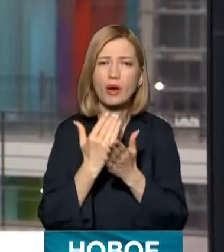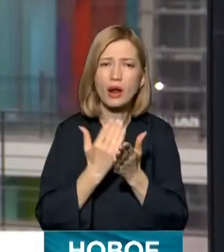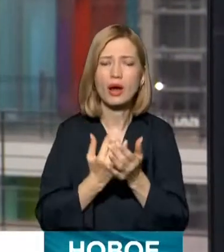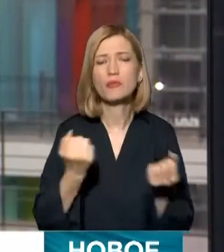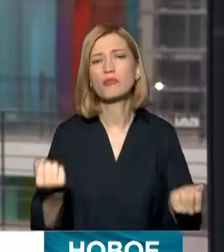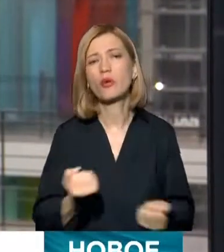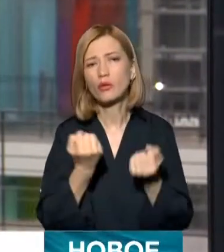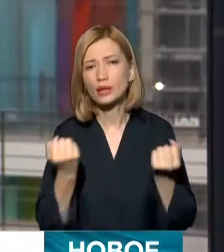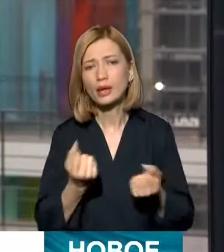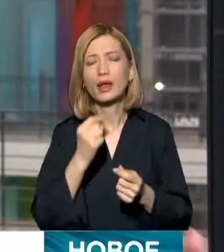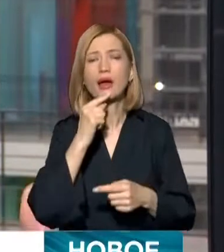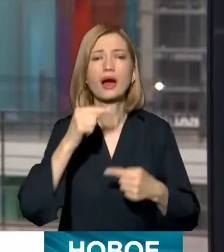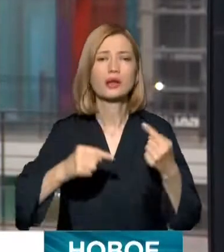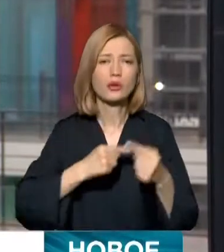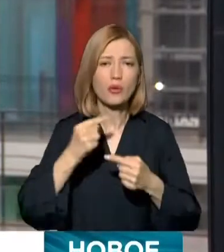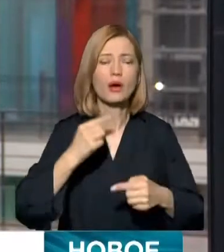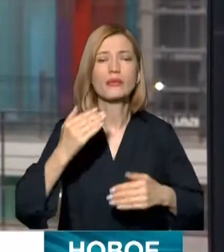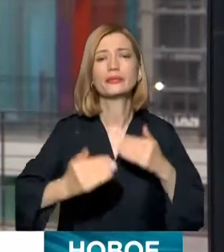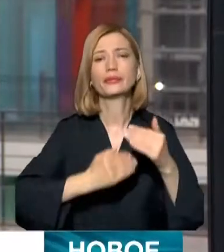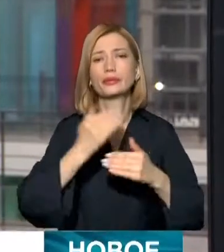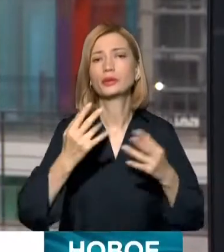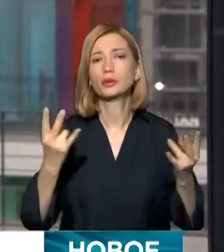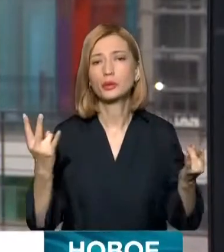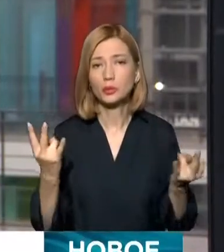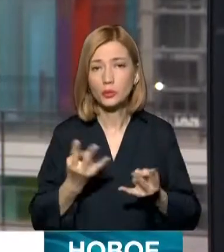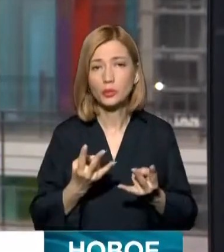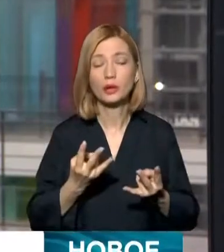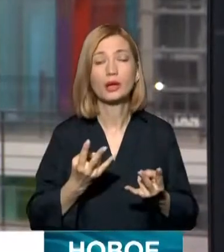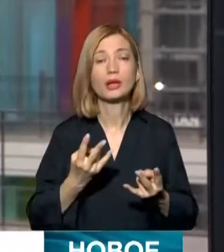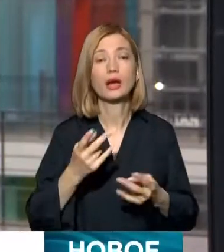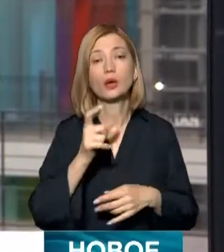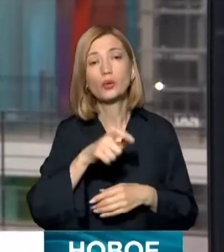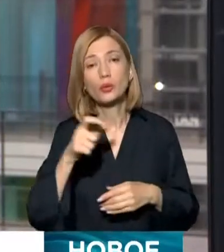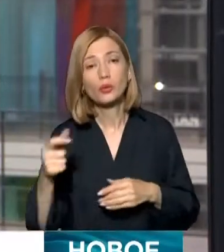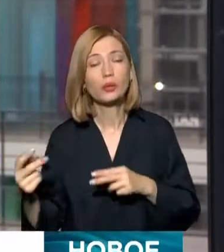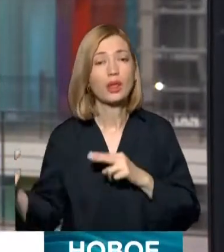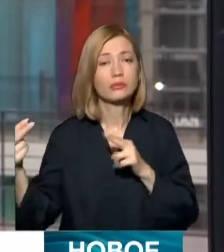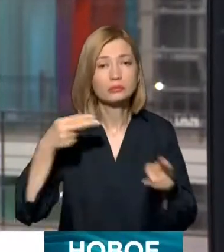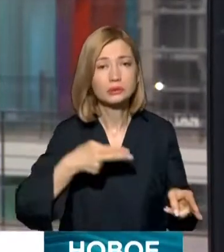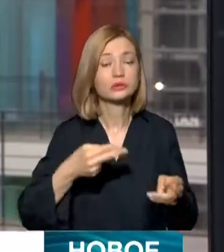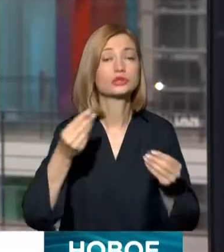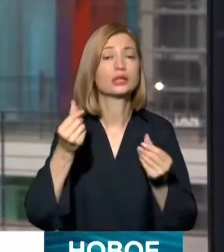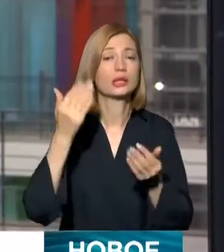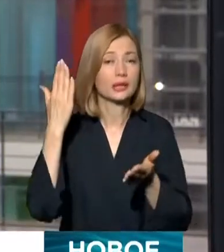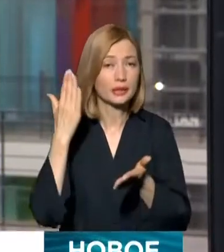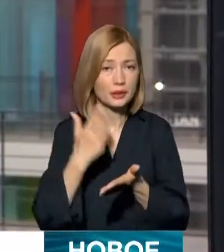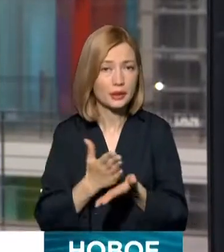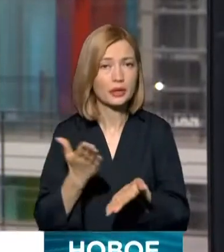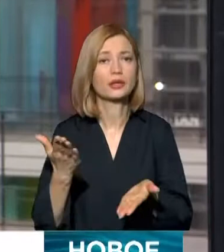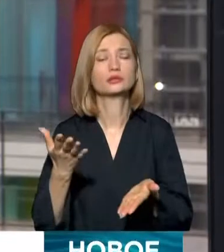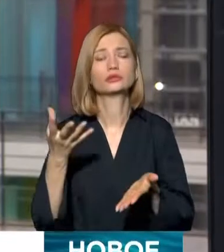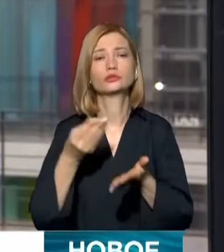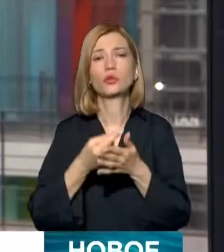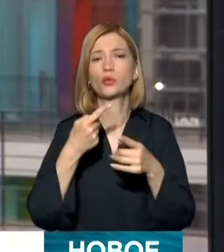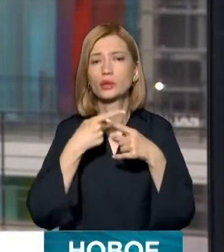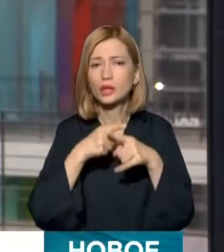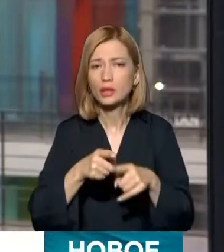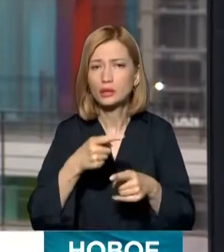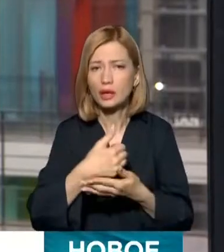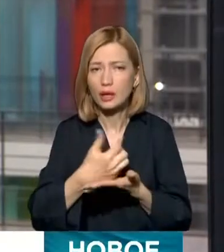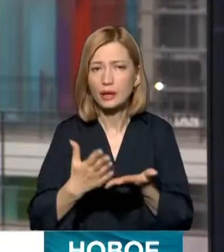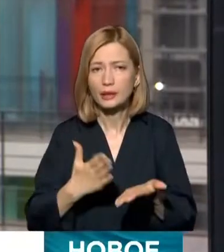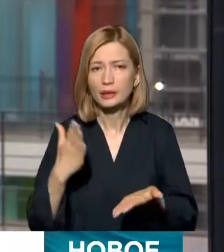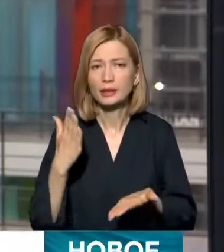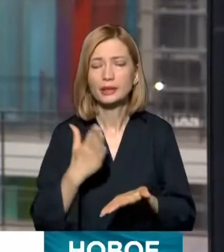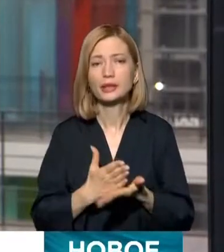чтобы экономика росла. Когда сюда мигрируют граждане, когда они приезжают со своими деньгами, когда они приезжают со своими технологиями, когда